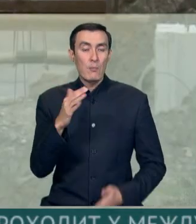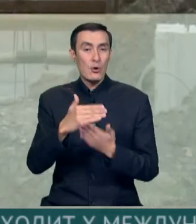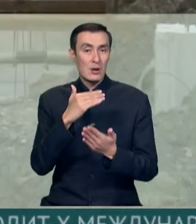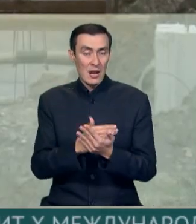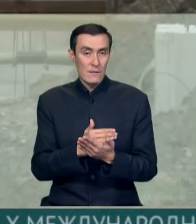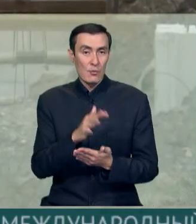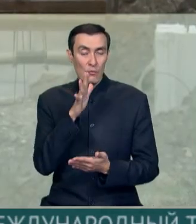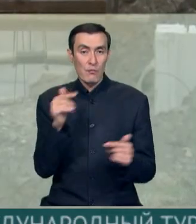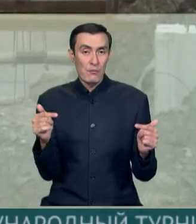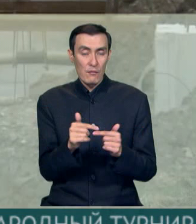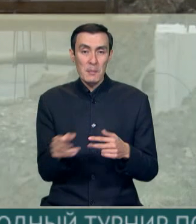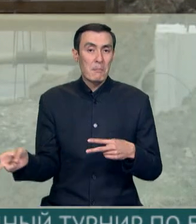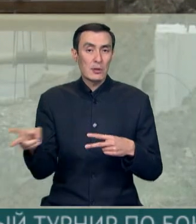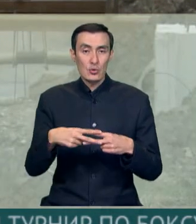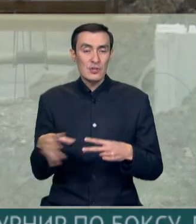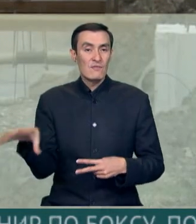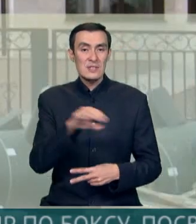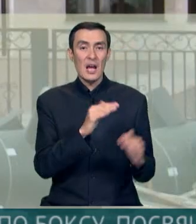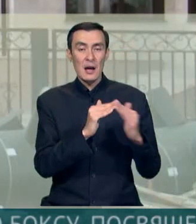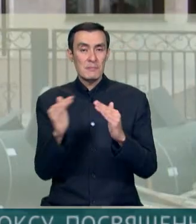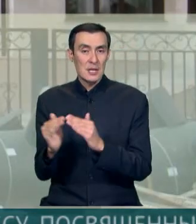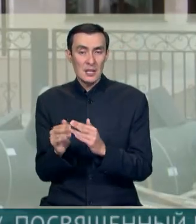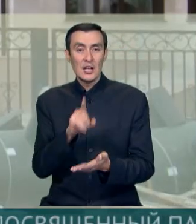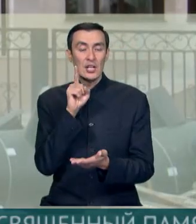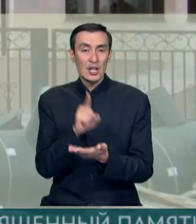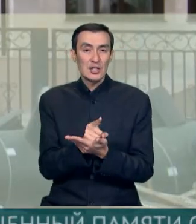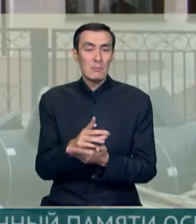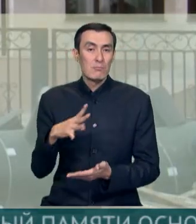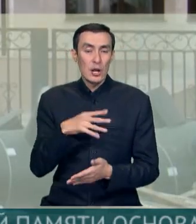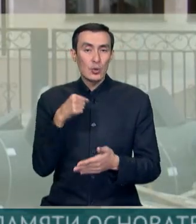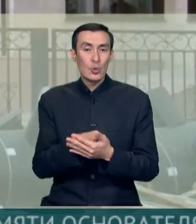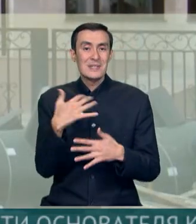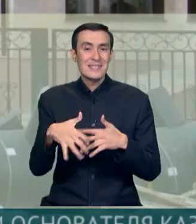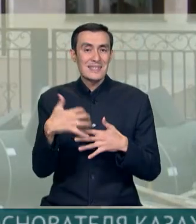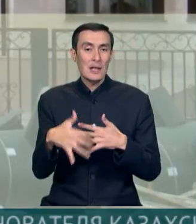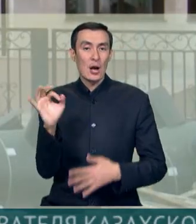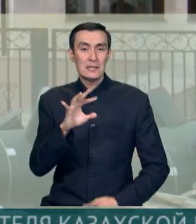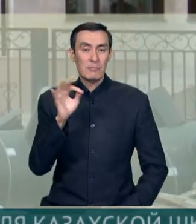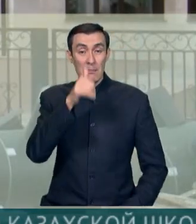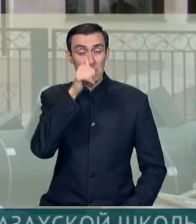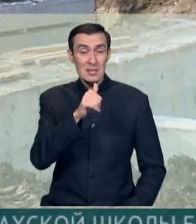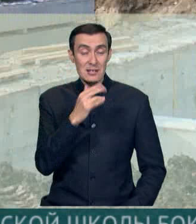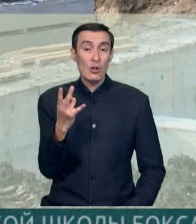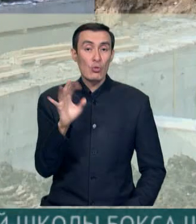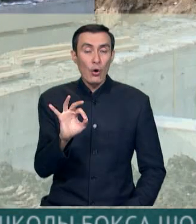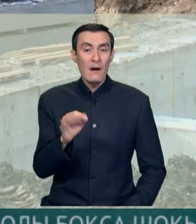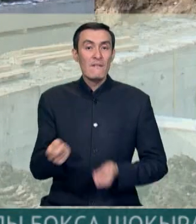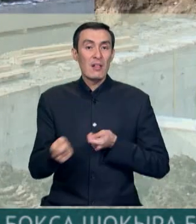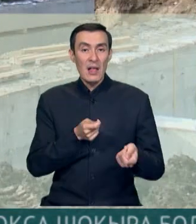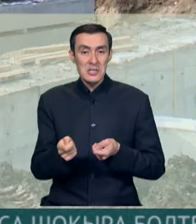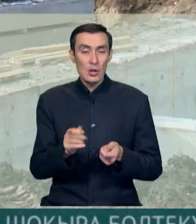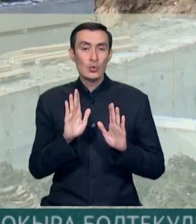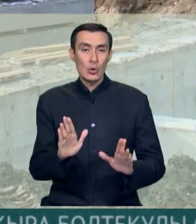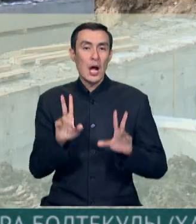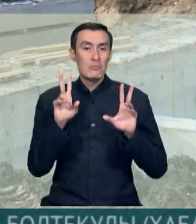графику подключить все объекты к теплу должны до середины октября. Однако местные власти